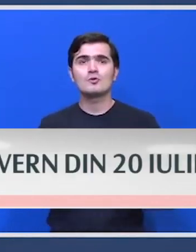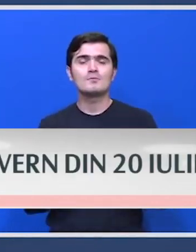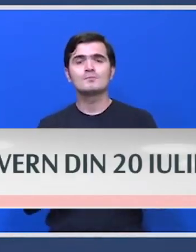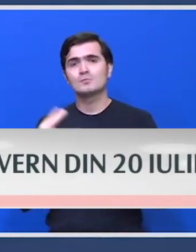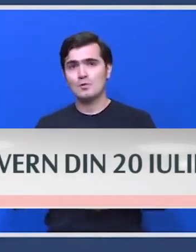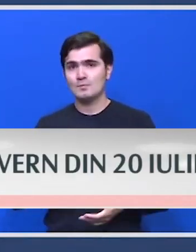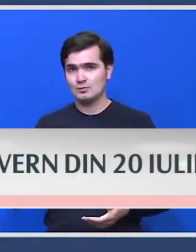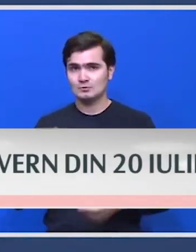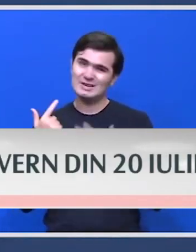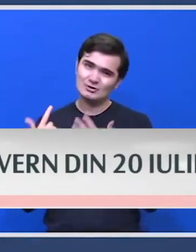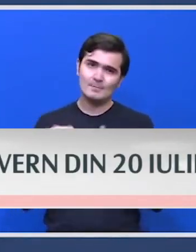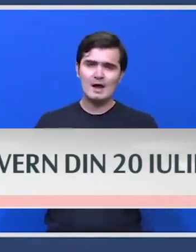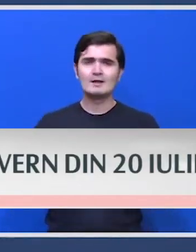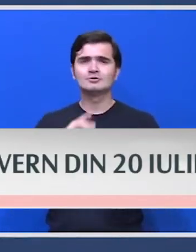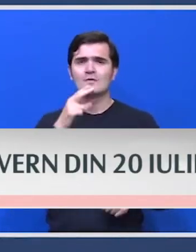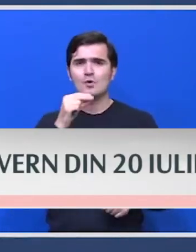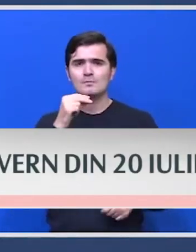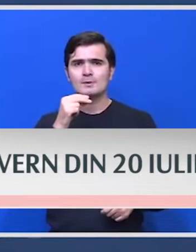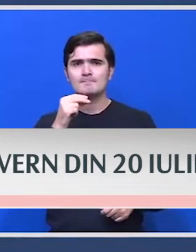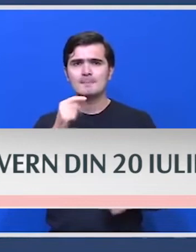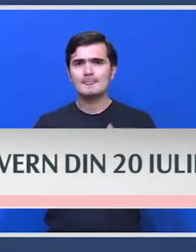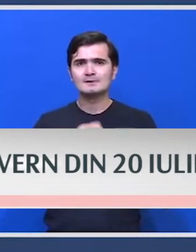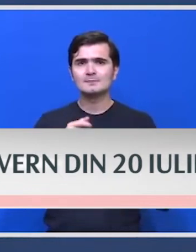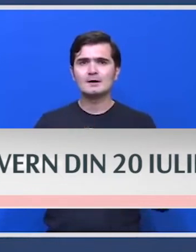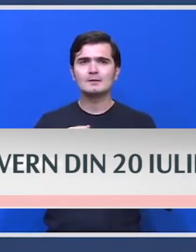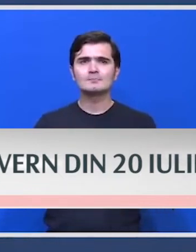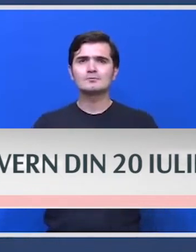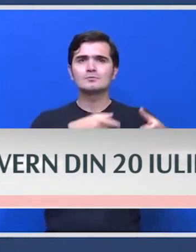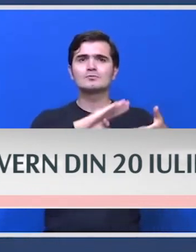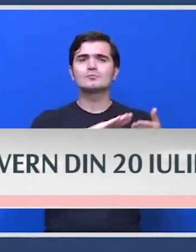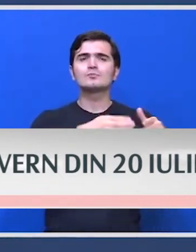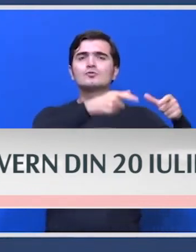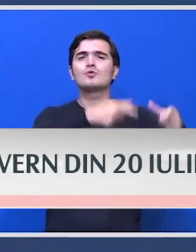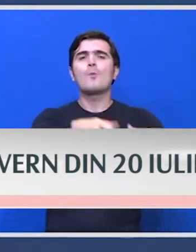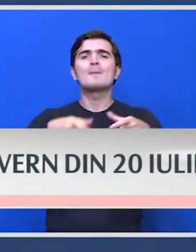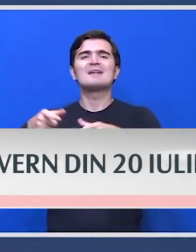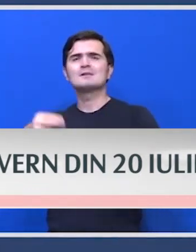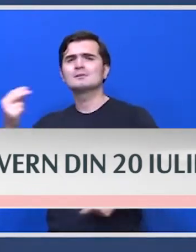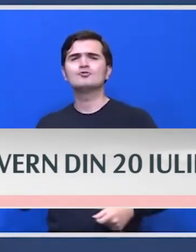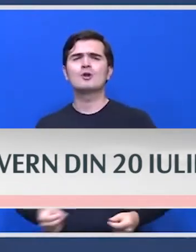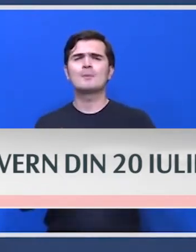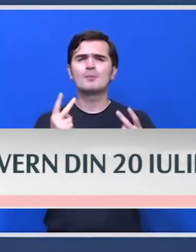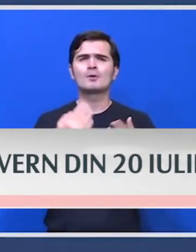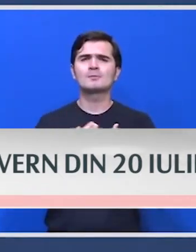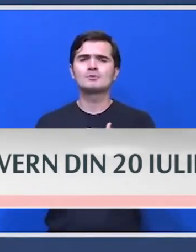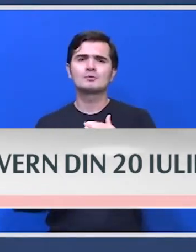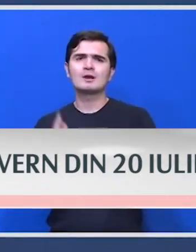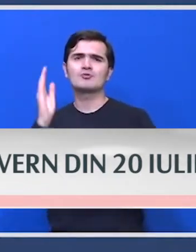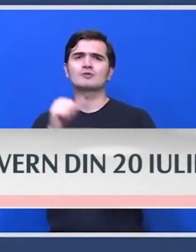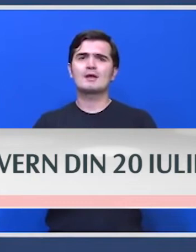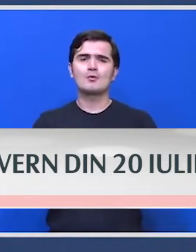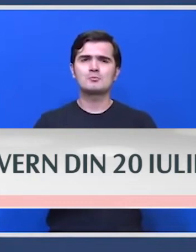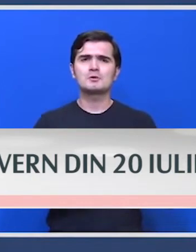2022-2027. Vorbim despre domeniile cele mai importante pentru o creștere economică accelerată.